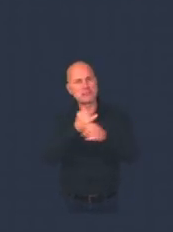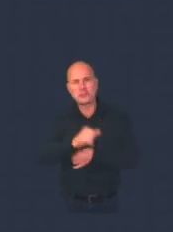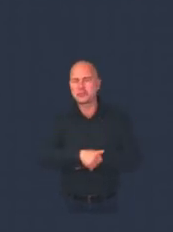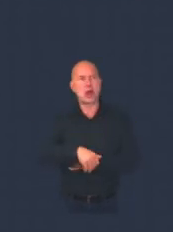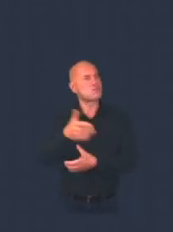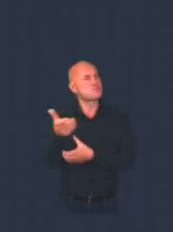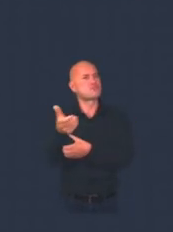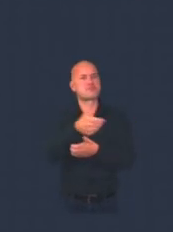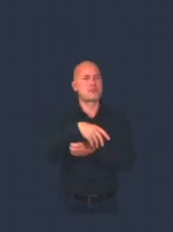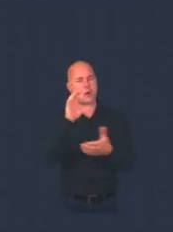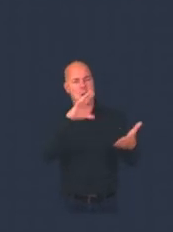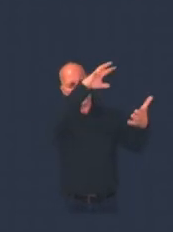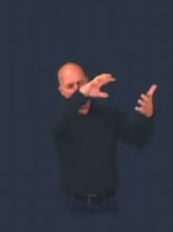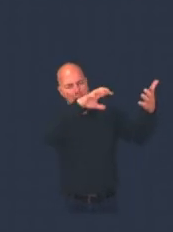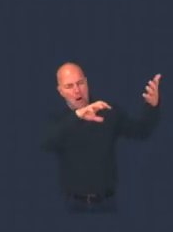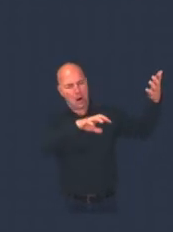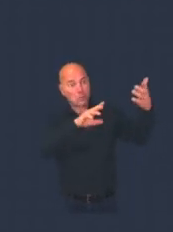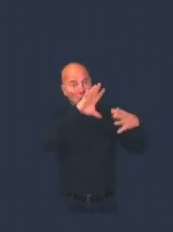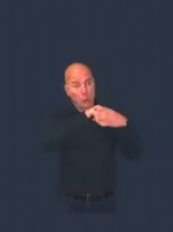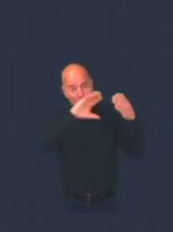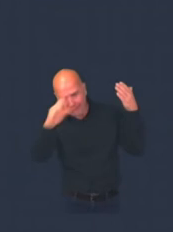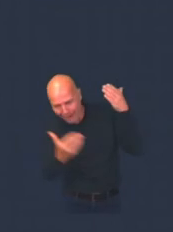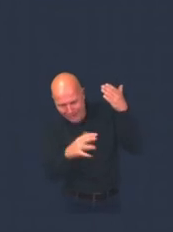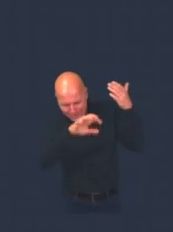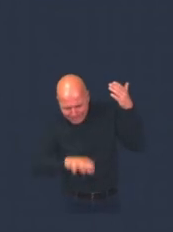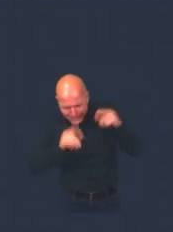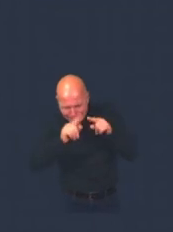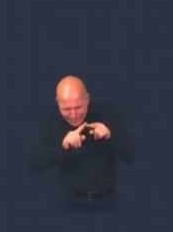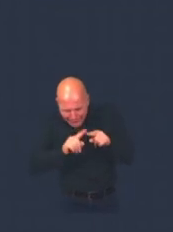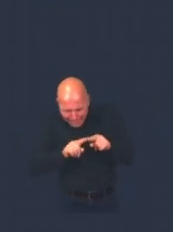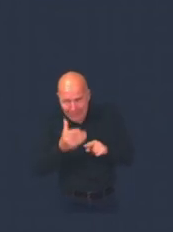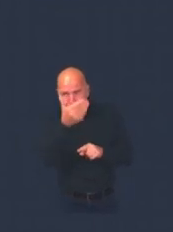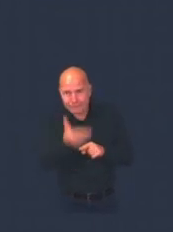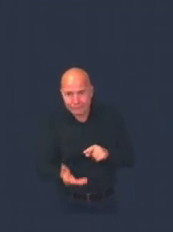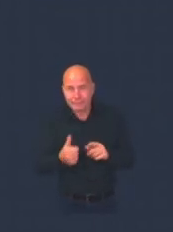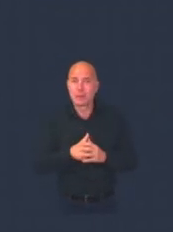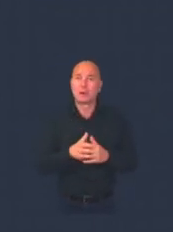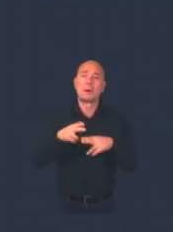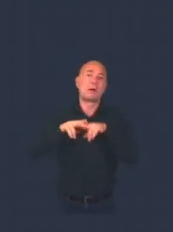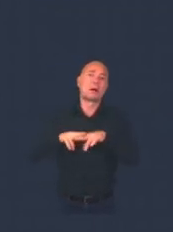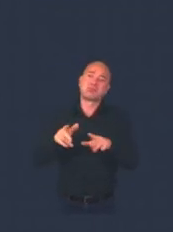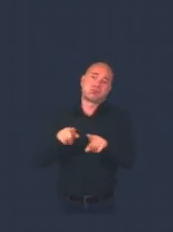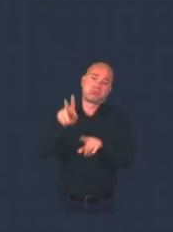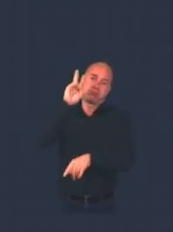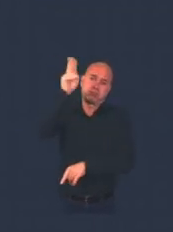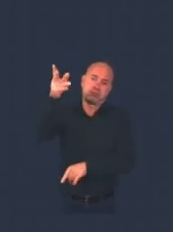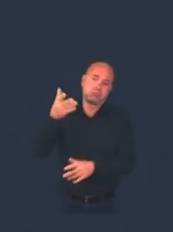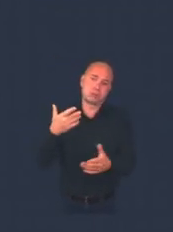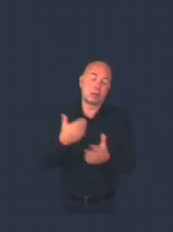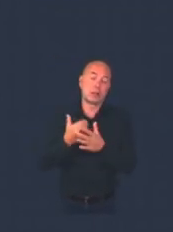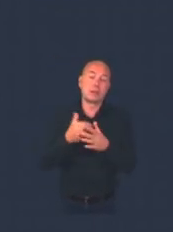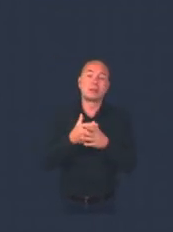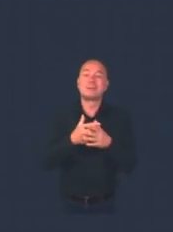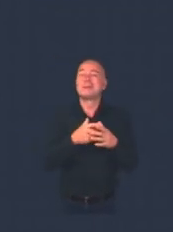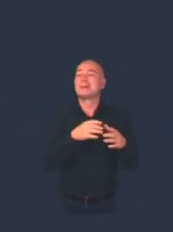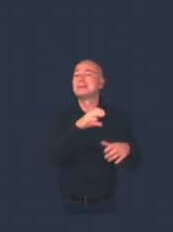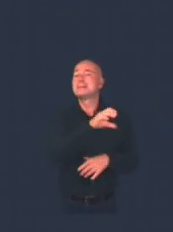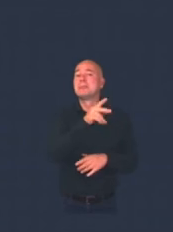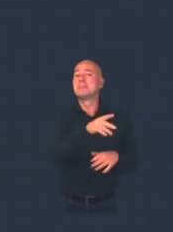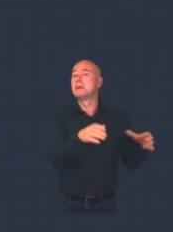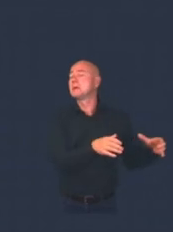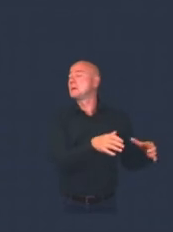du plan qui a une annexe détaillée. Le reste, comme à son habitude, sera voté dans l'antichambre de la commission